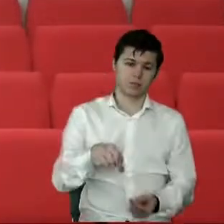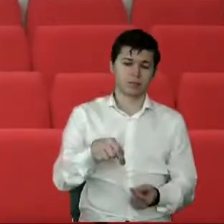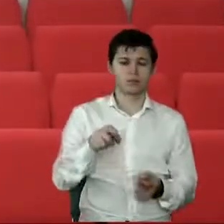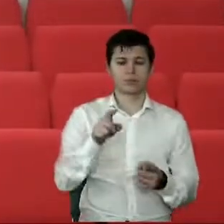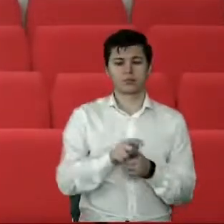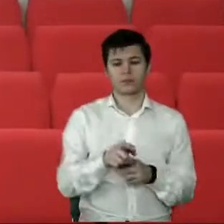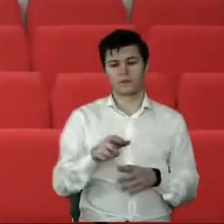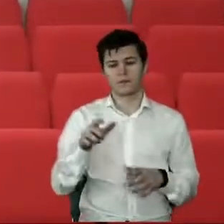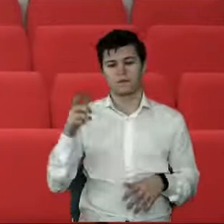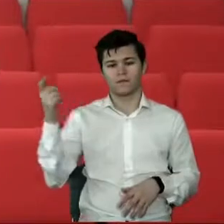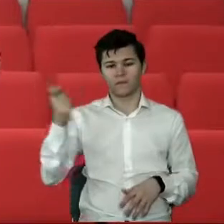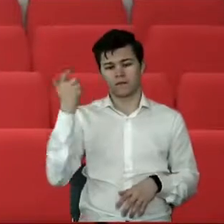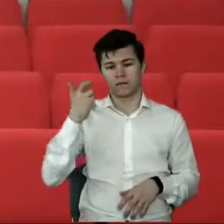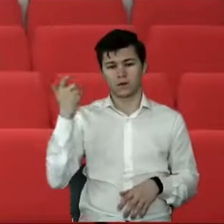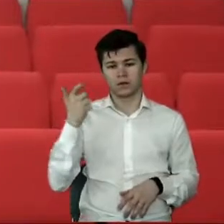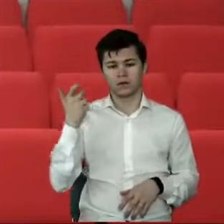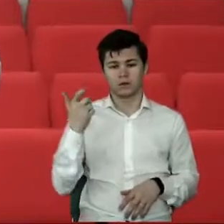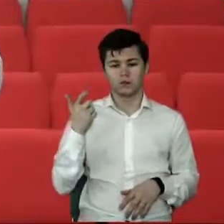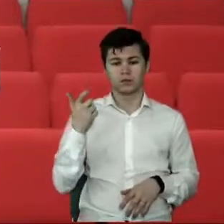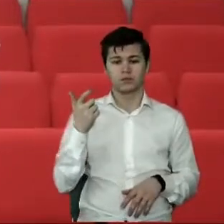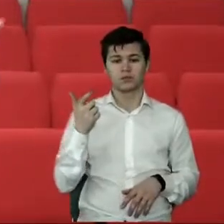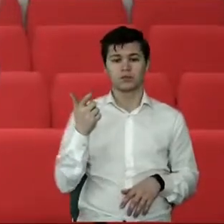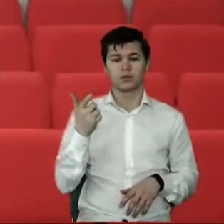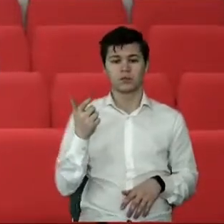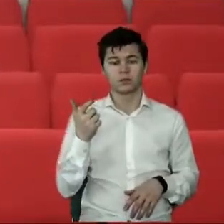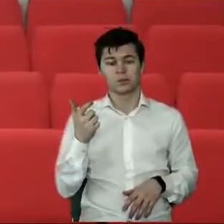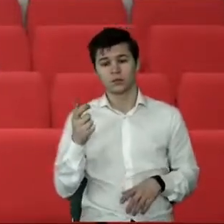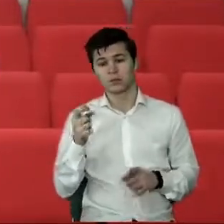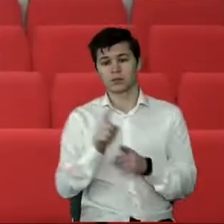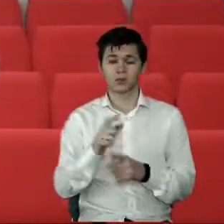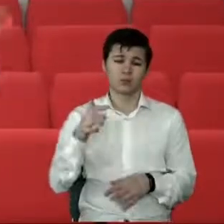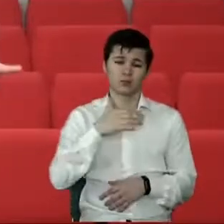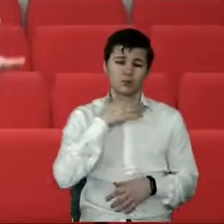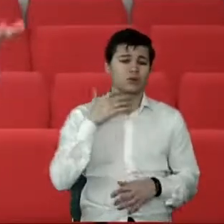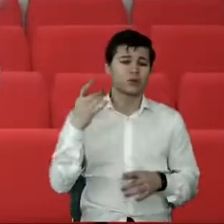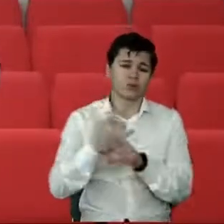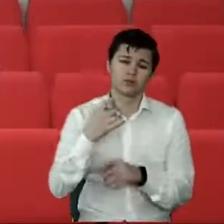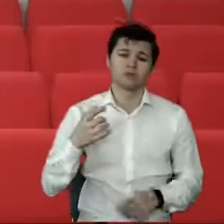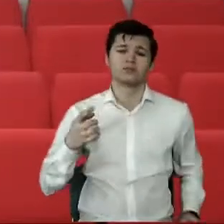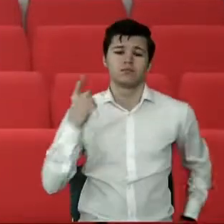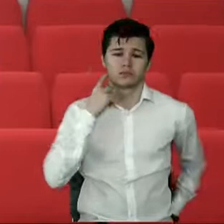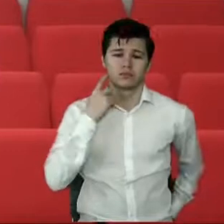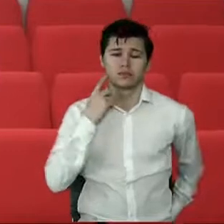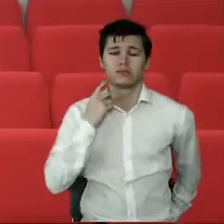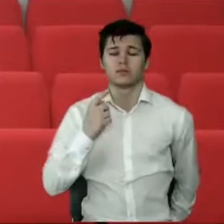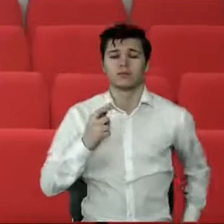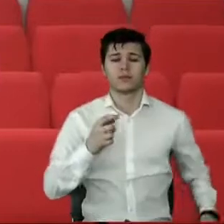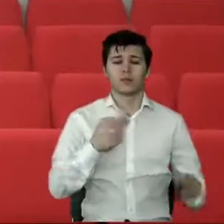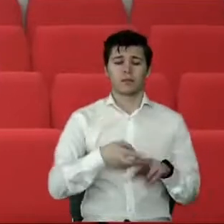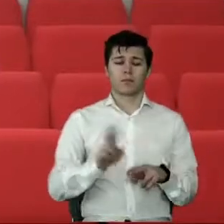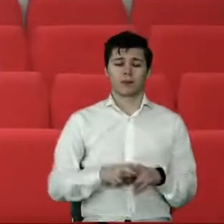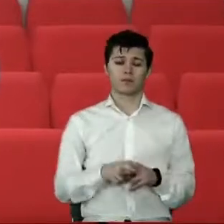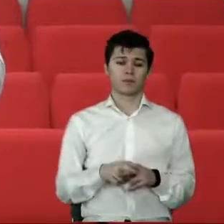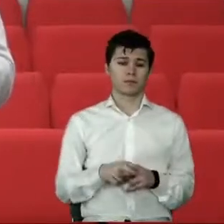уже не один век. И эту фразу кому только не приписывают. И Сократу, и графу Деместру, и Карамзину, и философу Ильину.